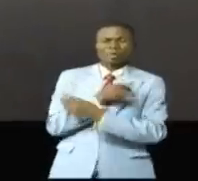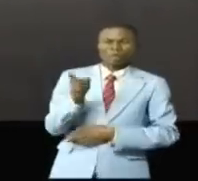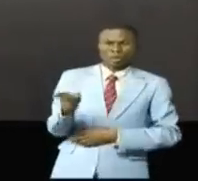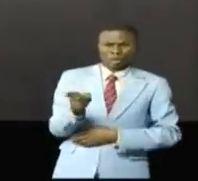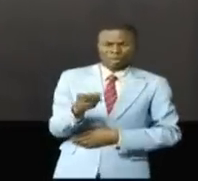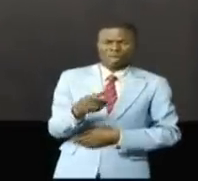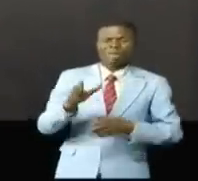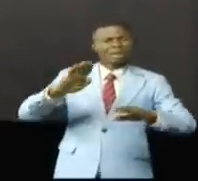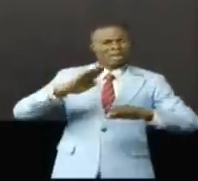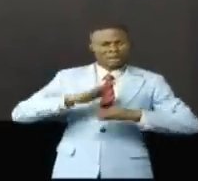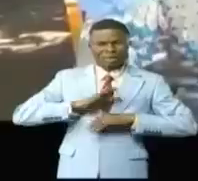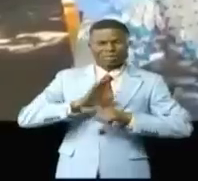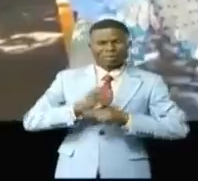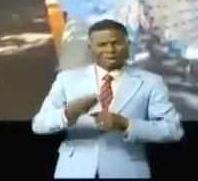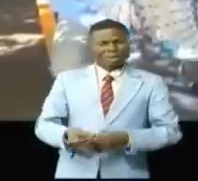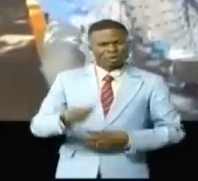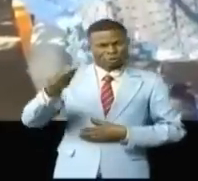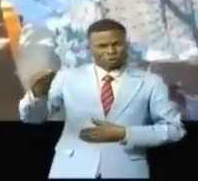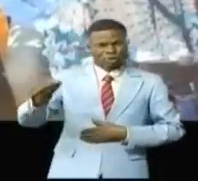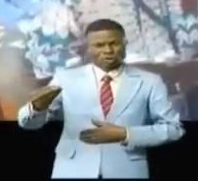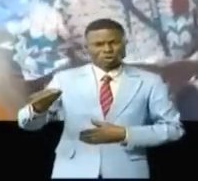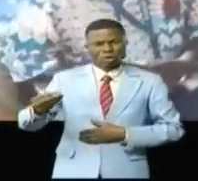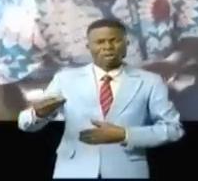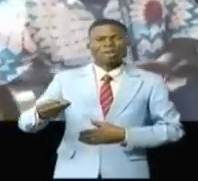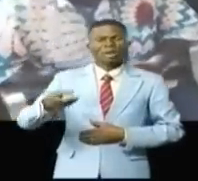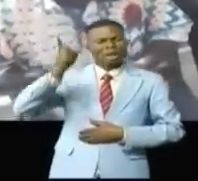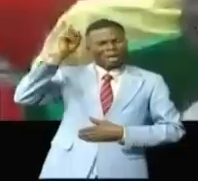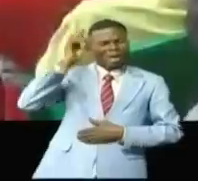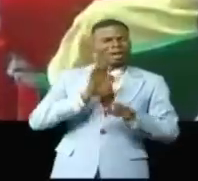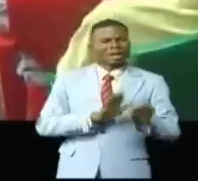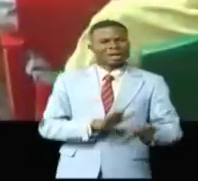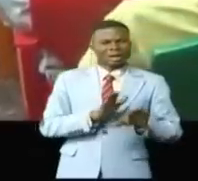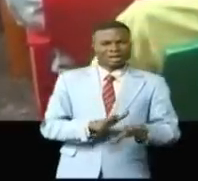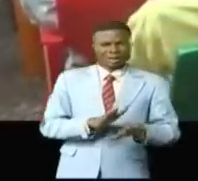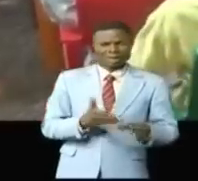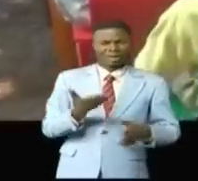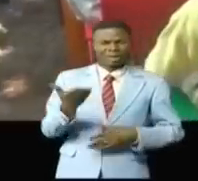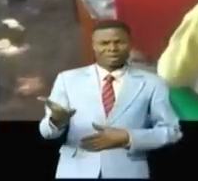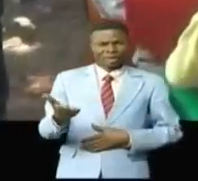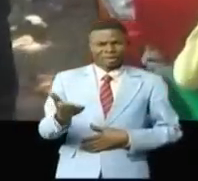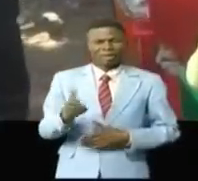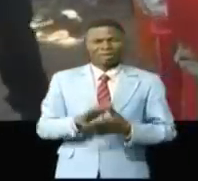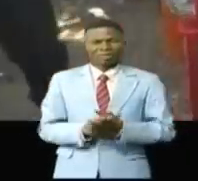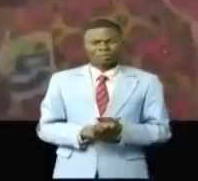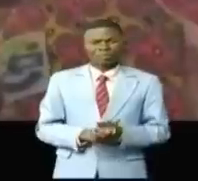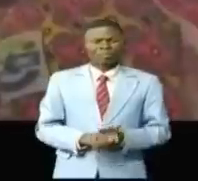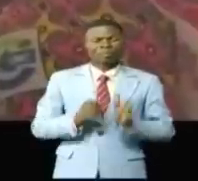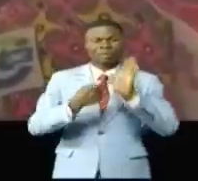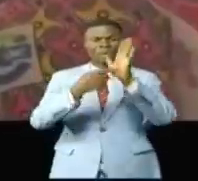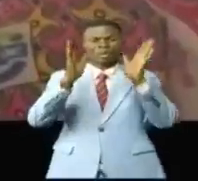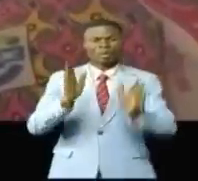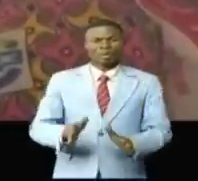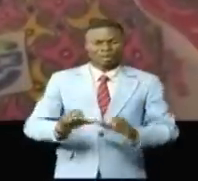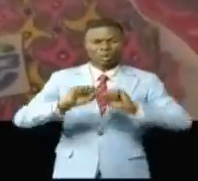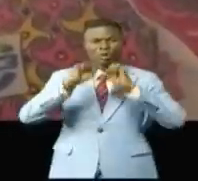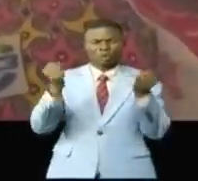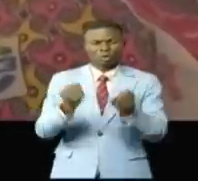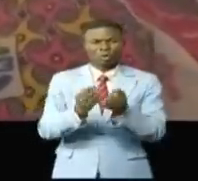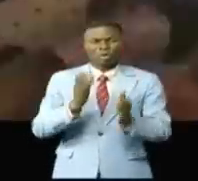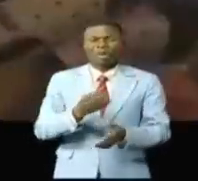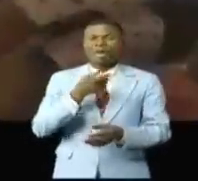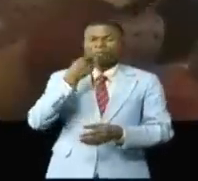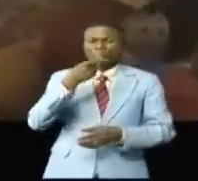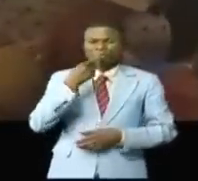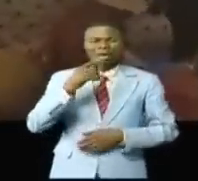disent être satisfaits de cette prise en charge longtemps attendue. Luashiga Chibalonza Vincent, les représentants de ces agents témoignent